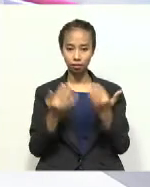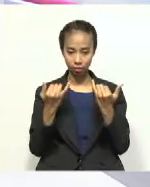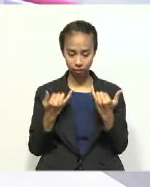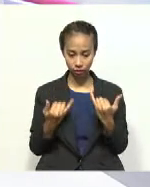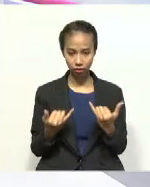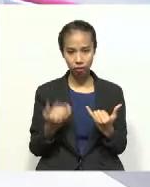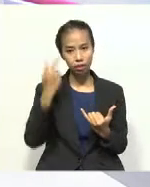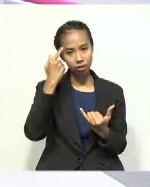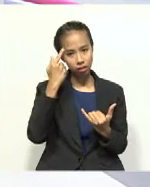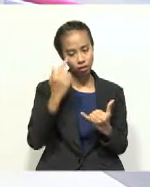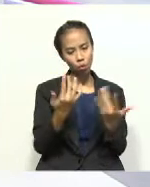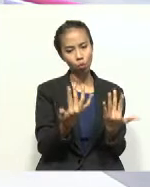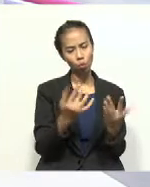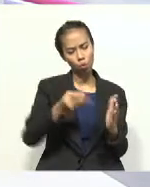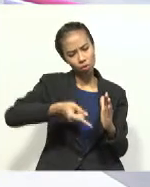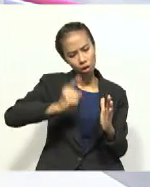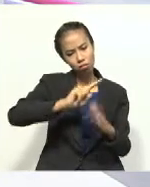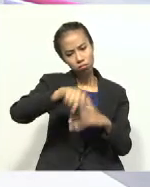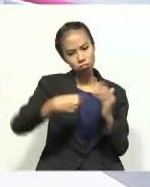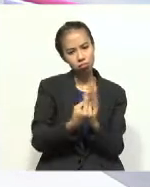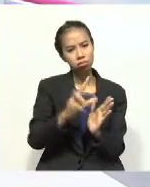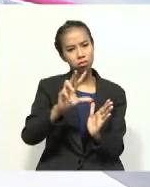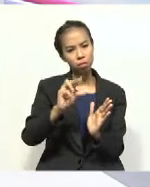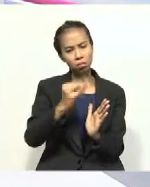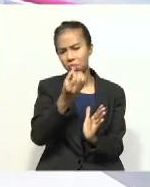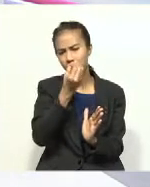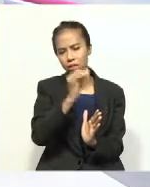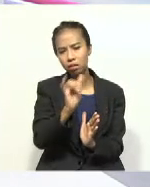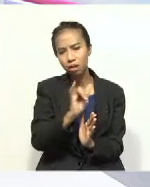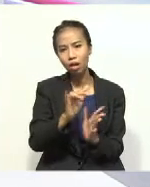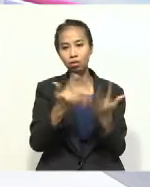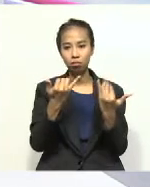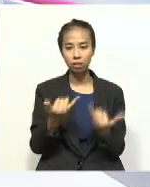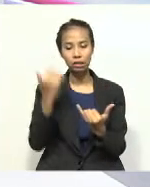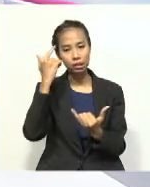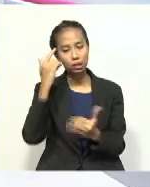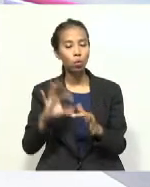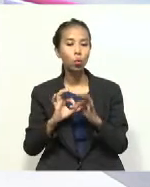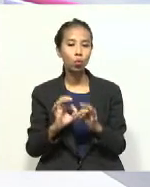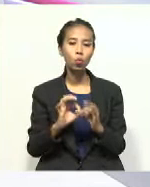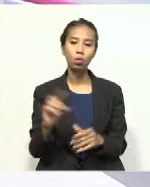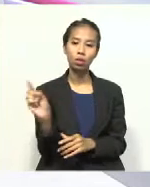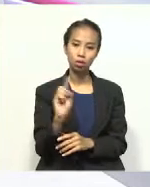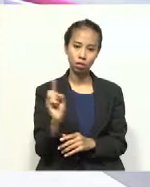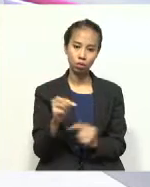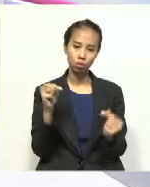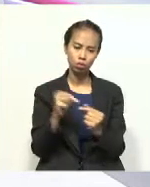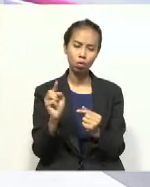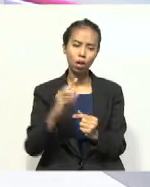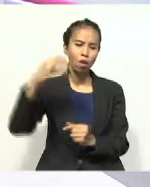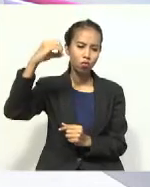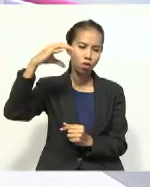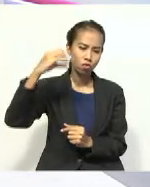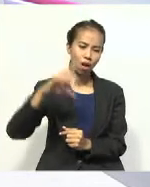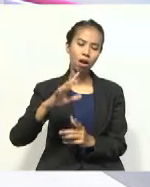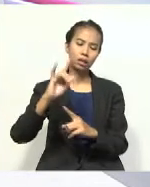อนนี้ก็ร่วมๆ30ชั่วโมงเข้าไปแล้วที่เด็กๆไม่ได้ทานอะไรเลยนะครับรวมไปถึงตอนนี้ที่น่าเป็นห่วงก็คือในเรื่องของระบบสื่อสารระบบไฟฟ้